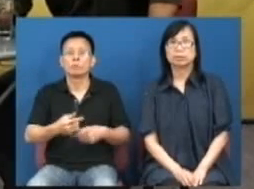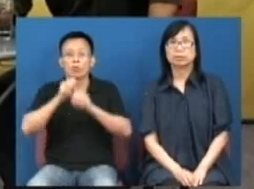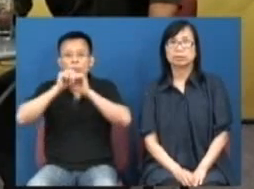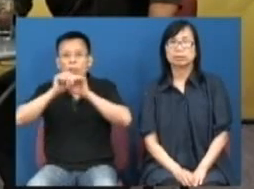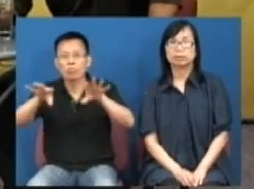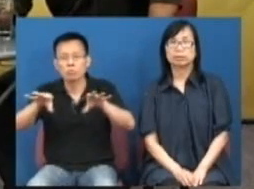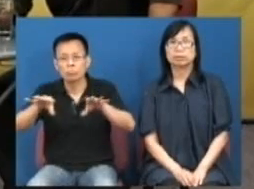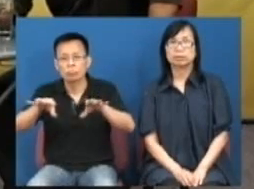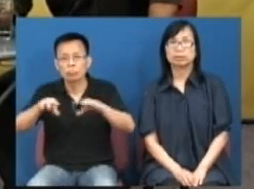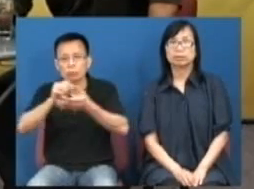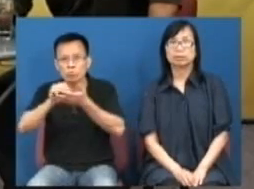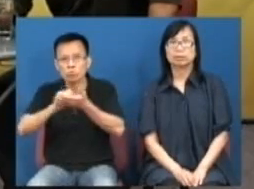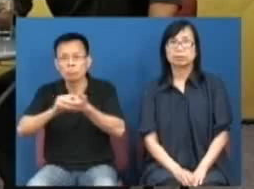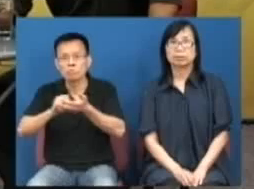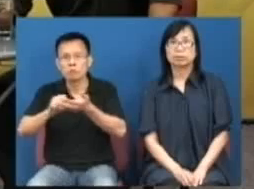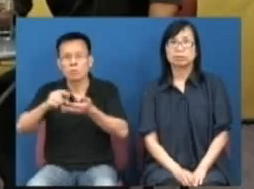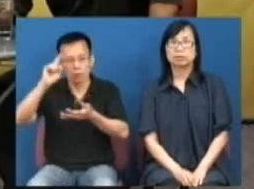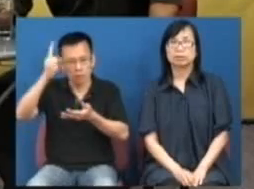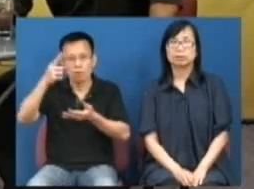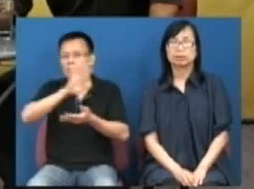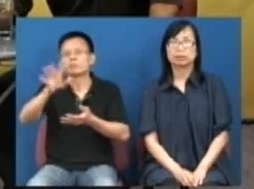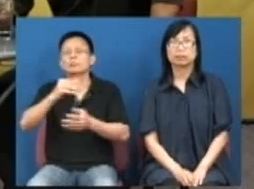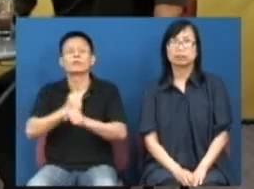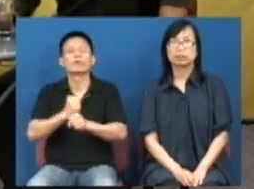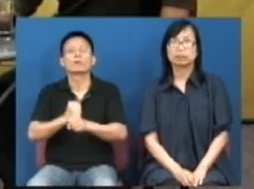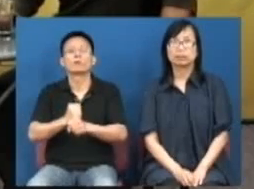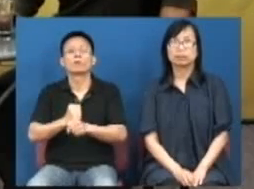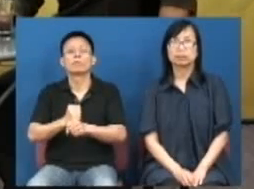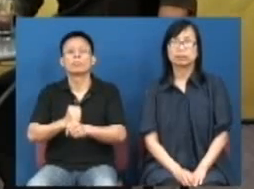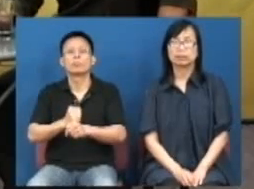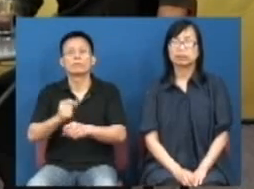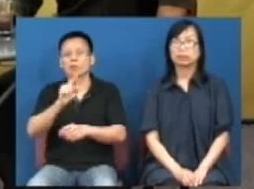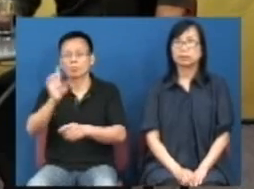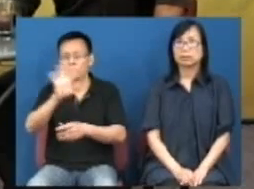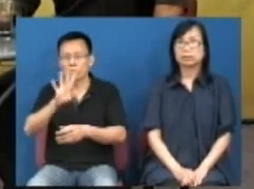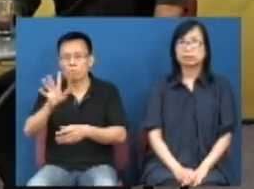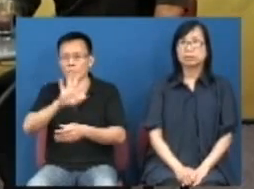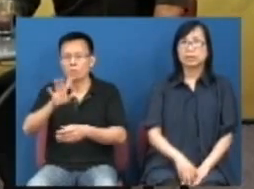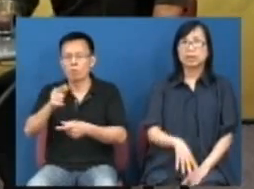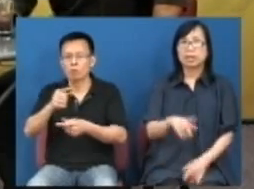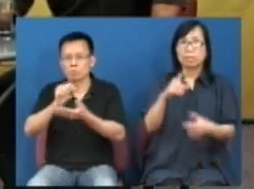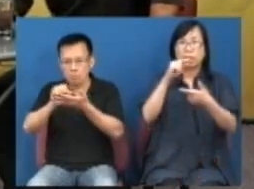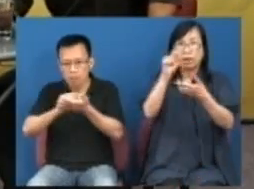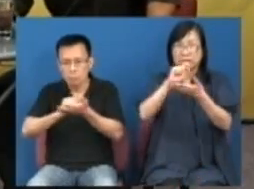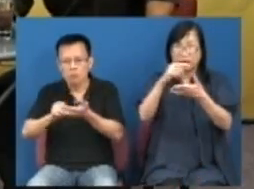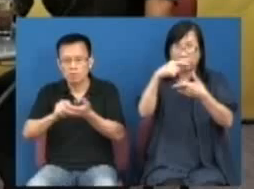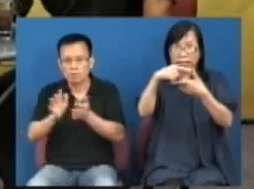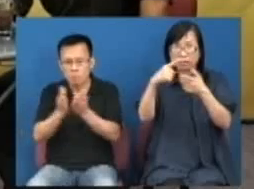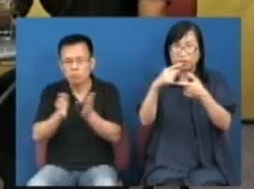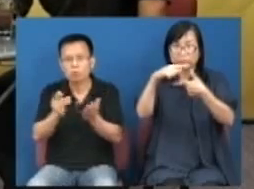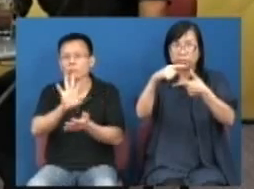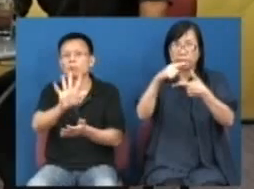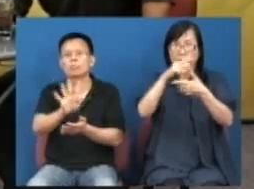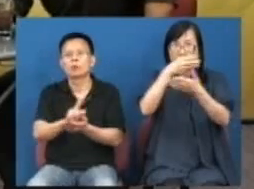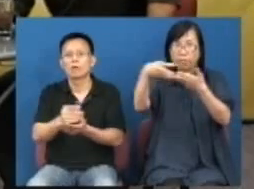咗啦，咁咧你聽日又唔使翻工啦，你唔好再、啊、你唔好再寫稿啦， 爬格仔 係咯，我就唔知啦，